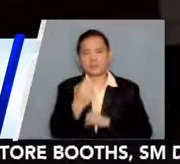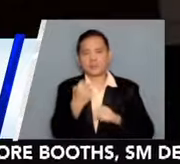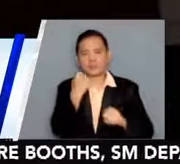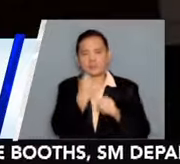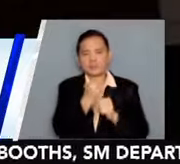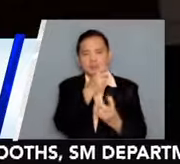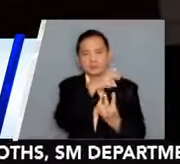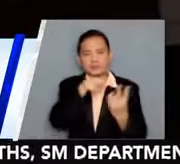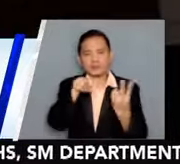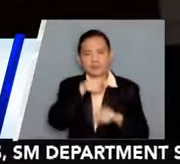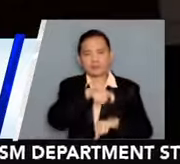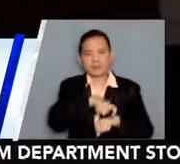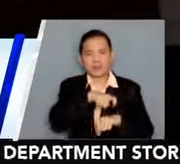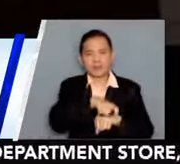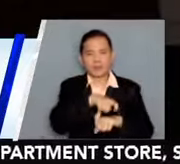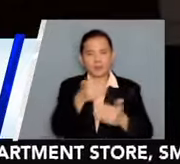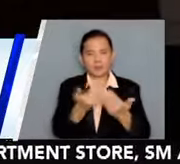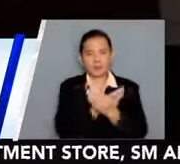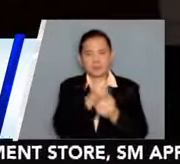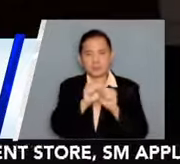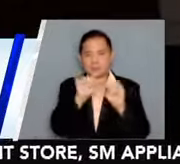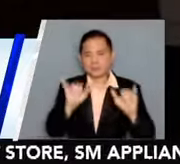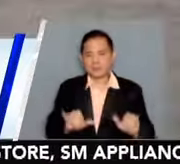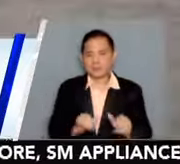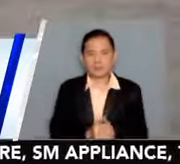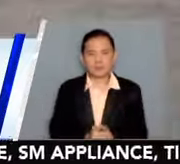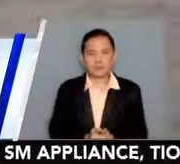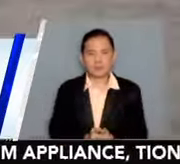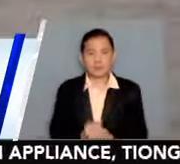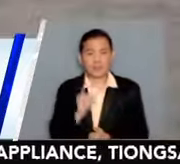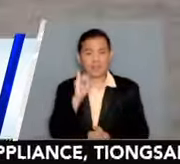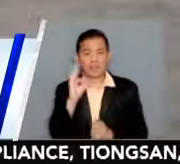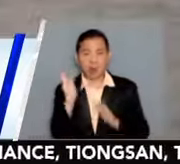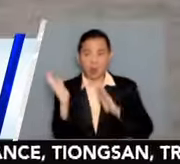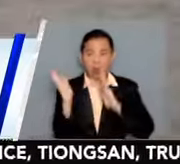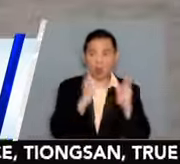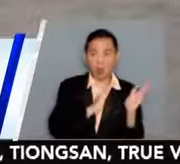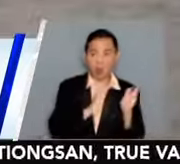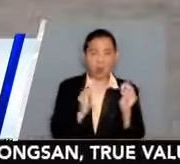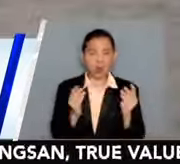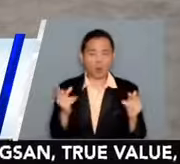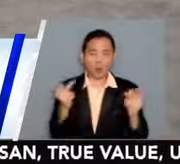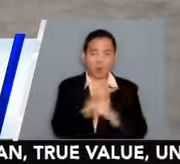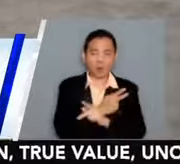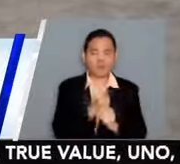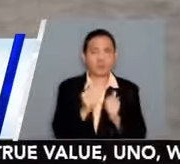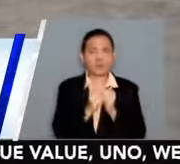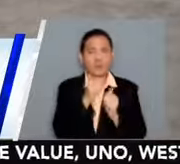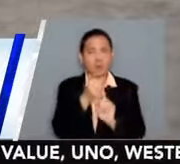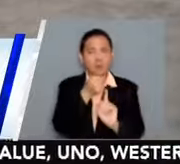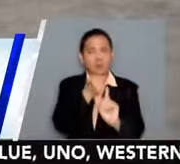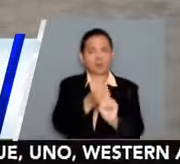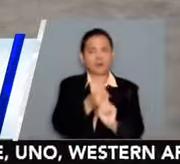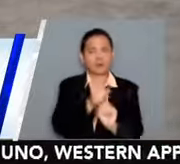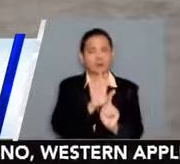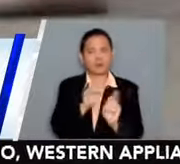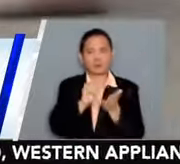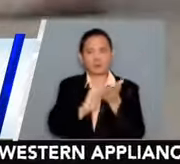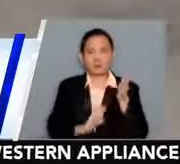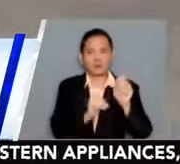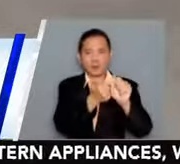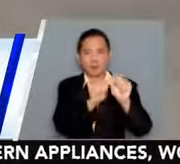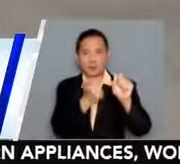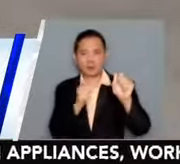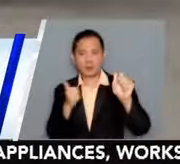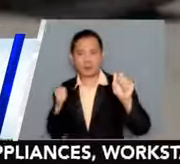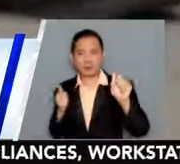Kung paiikliin pa, baka magkaroon daw ito ng epekto na sa pag-aaral ng mga estudyante. Maging sa kanilang well-being dahil kukulangin